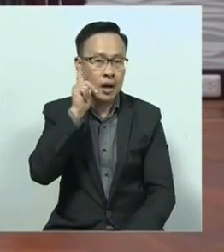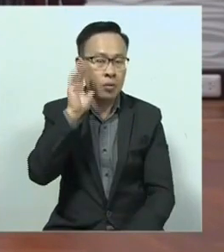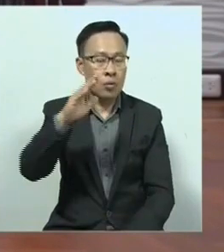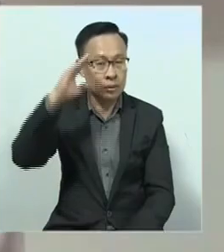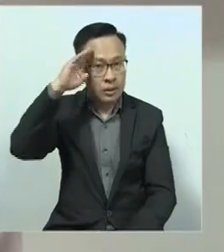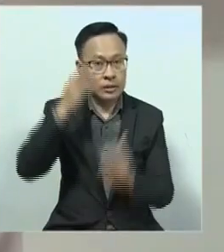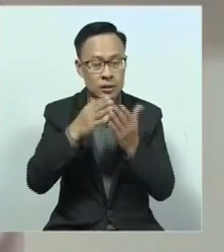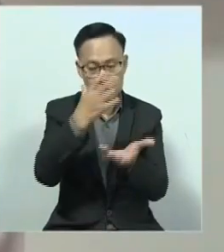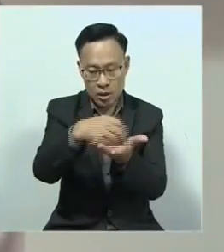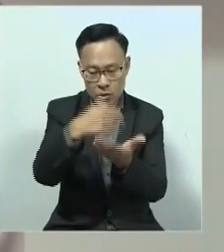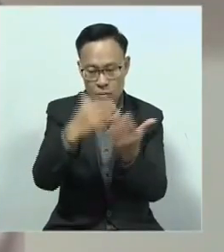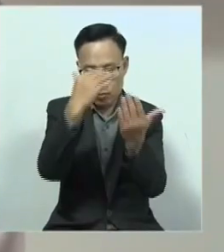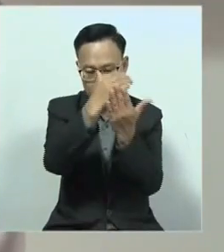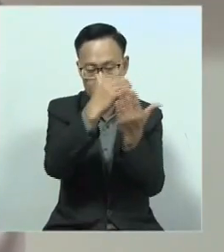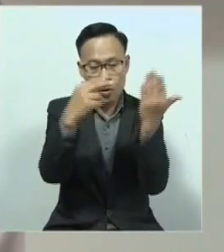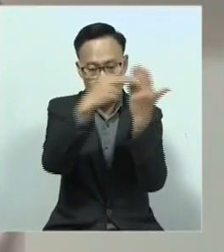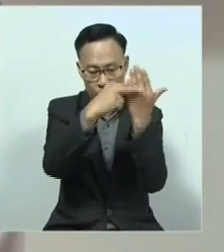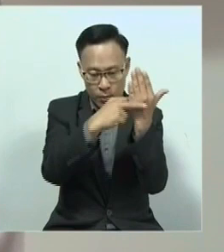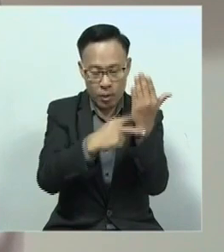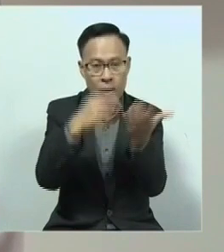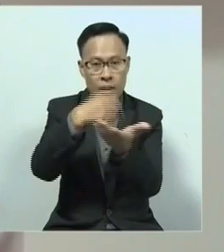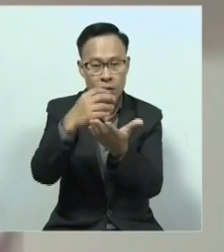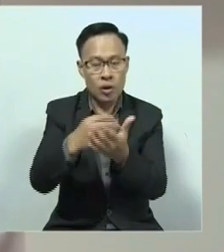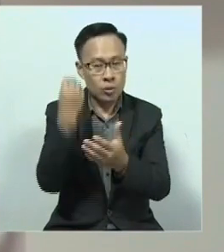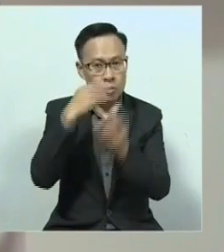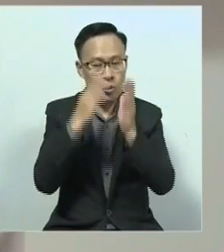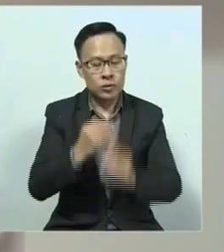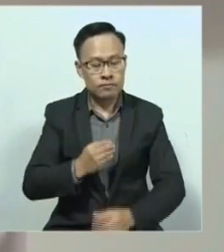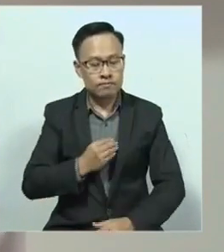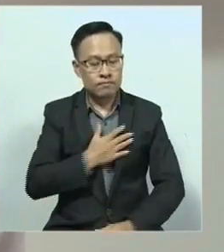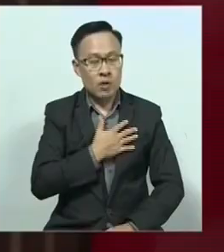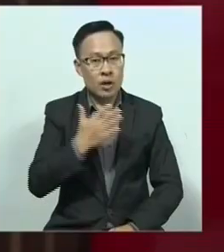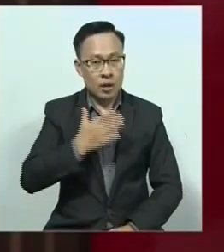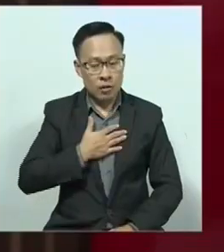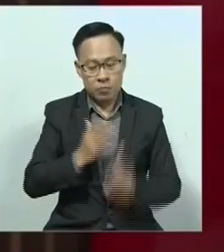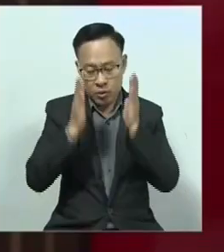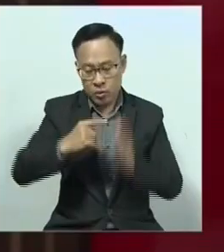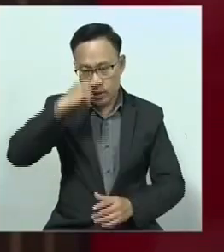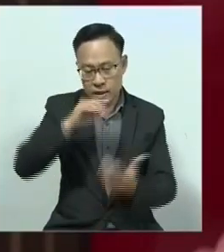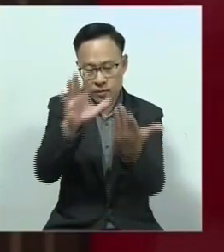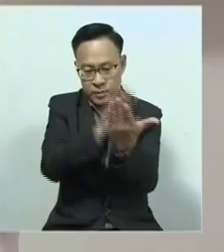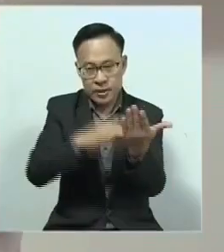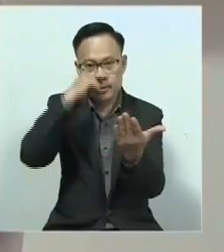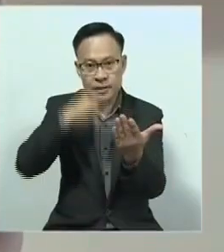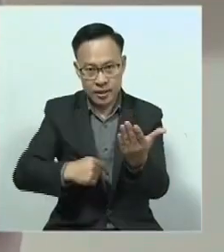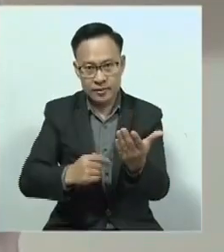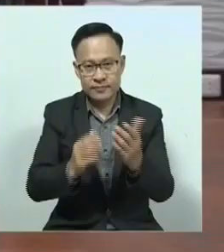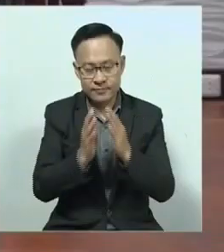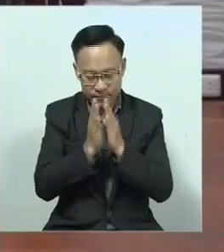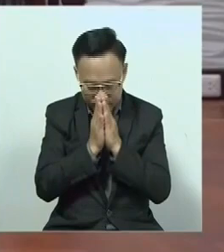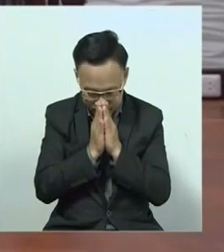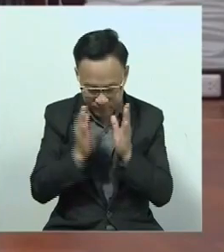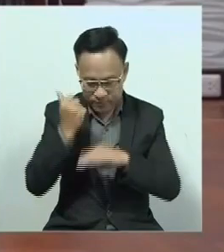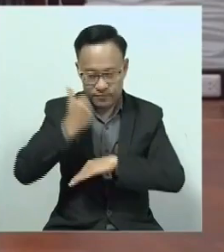เชื่อว่าทุกคนจะมีแรงบันดาลใจเกิดความภาคภูมิใจความท้าทายครับ ค่ะกราบพระคุณท่านผู้บัญชาการทหารเรือเป็นอย่างสูง